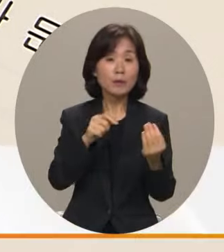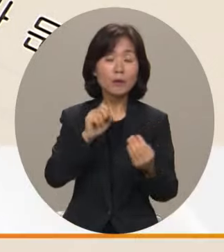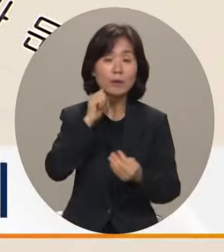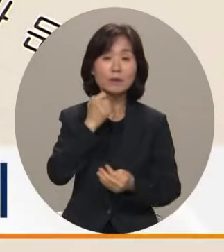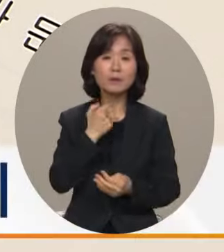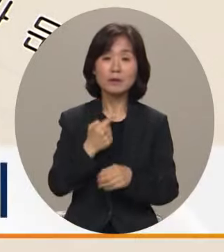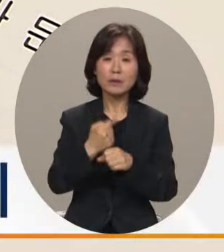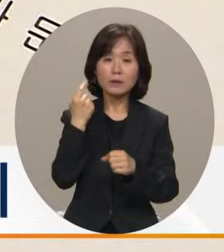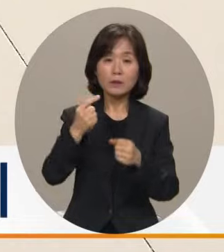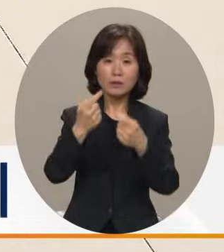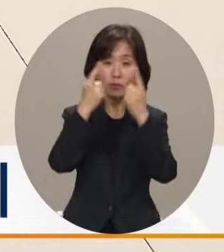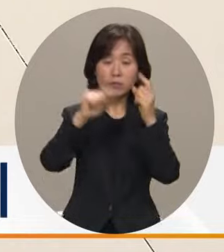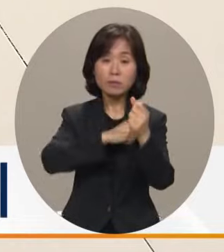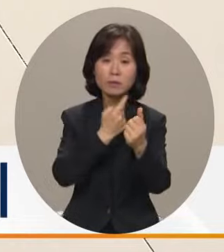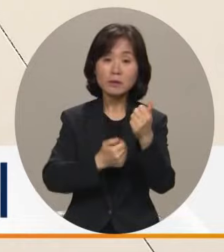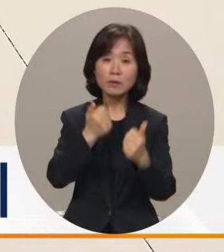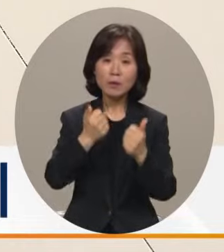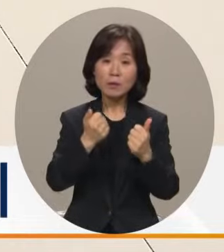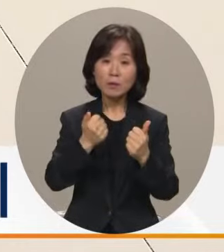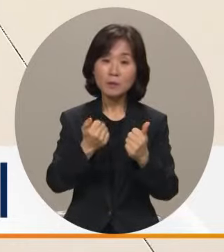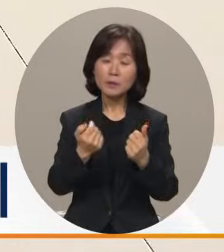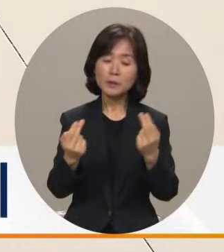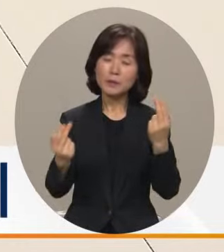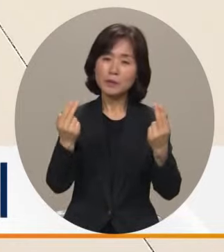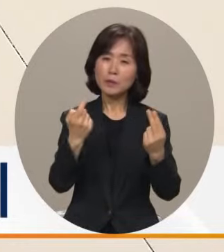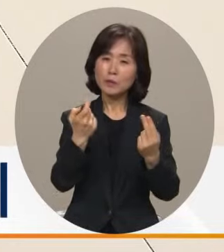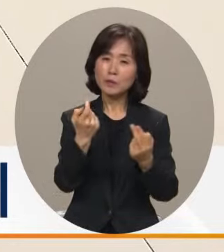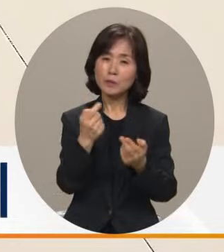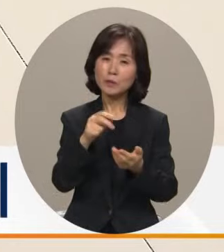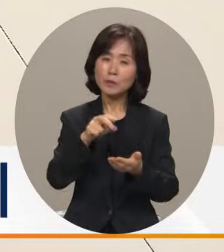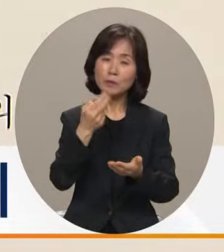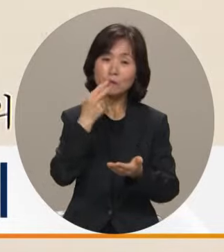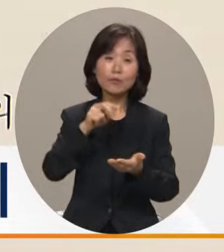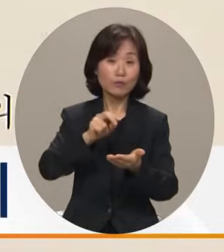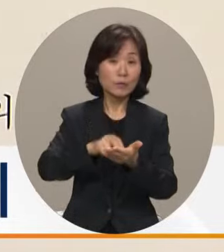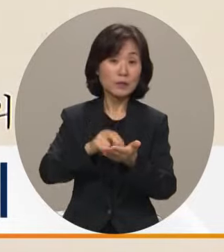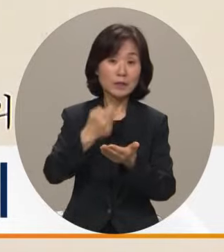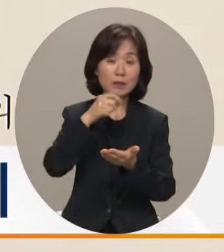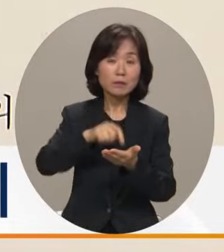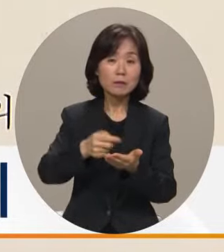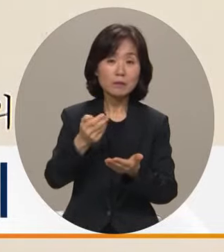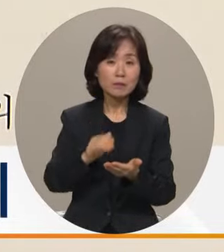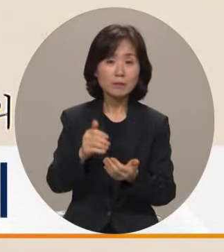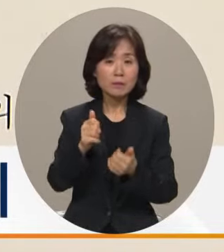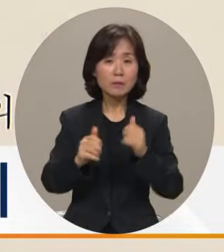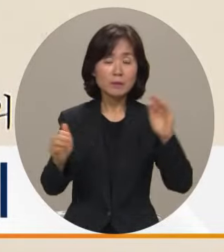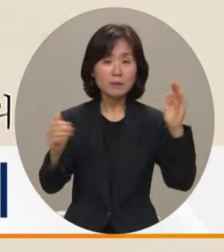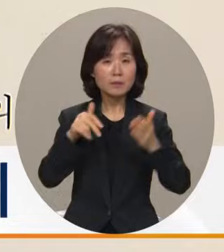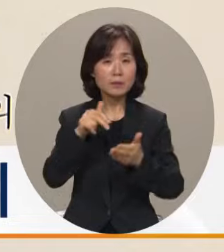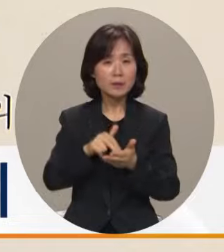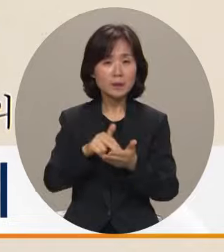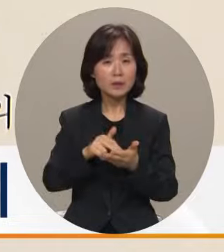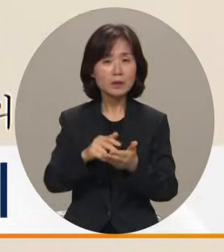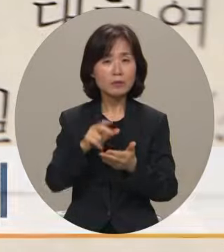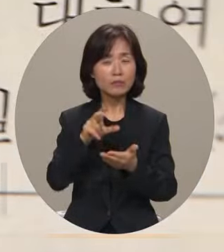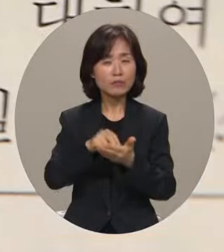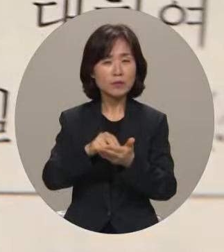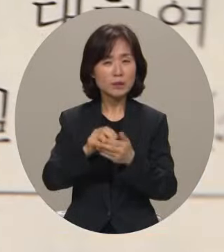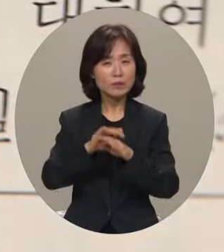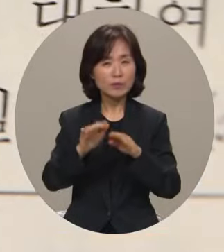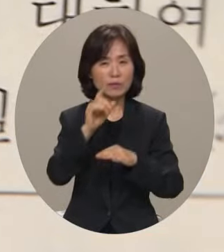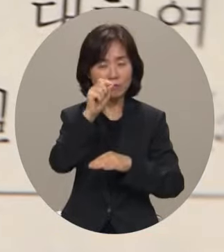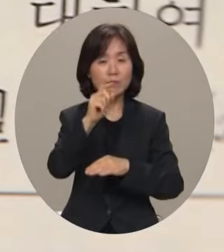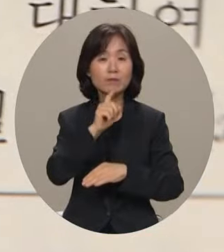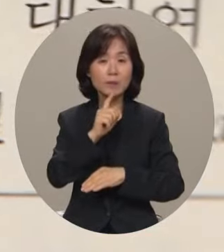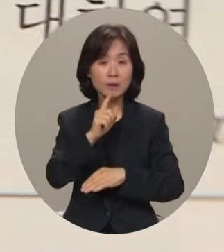어려 지난해 수능보다 다소 쉽게 출제됐지만 수험생들은 풀이가 까다로웠다고 평가했습니다